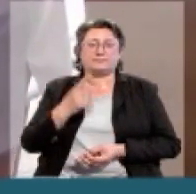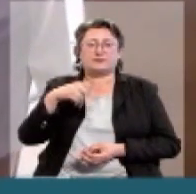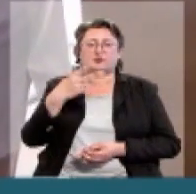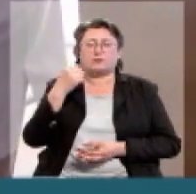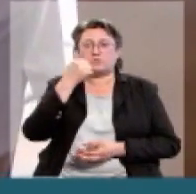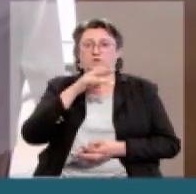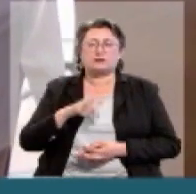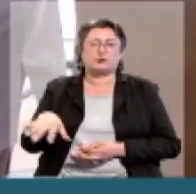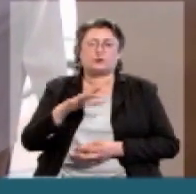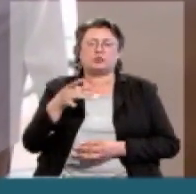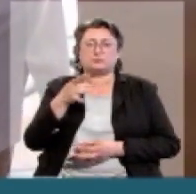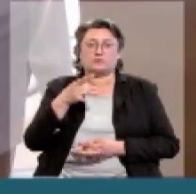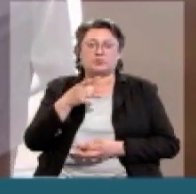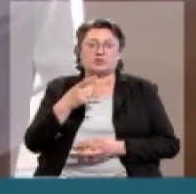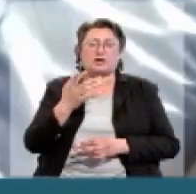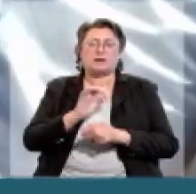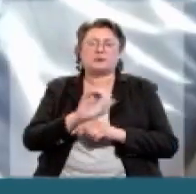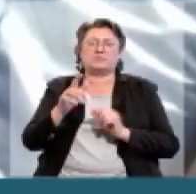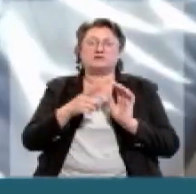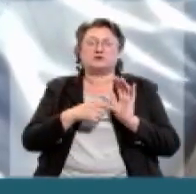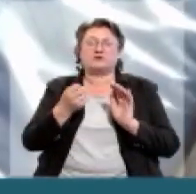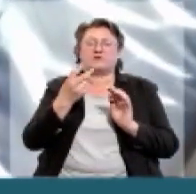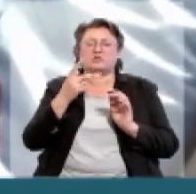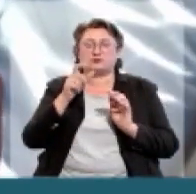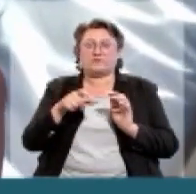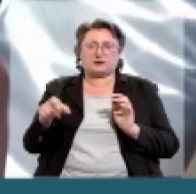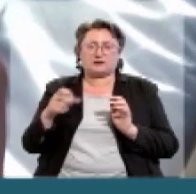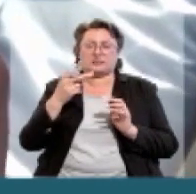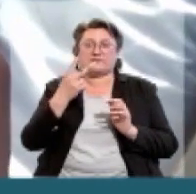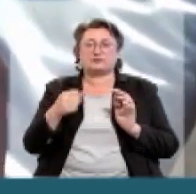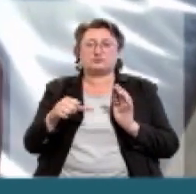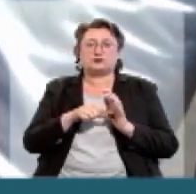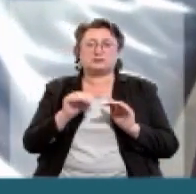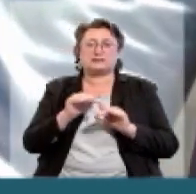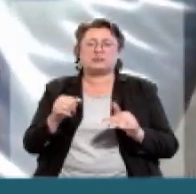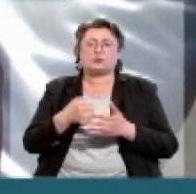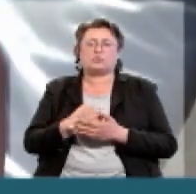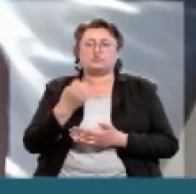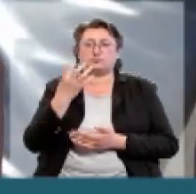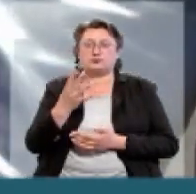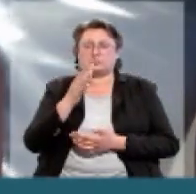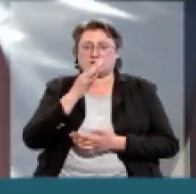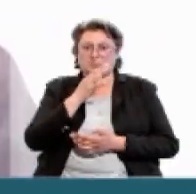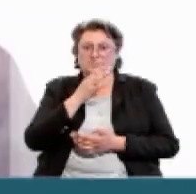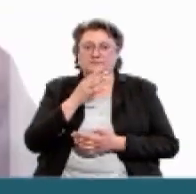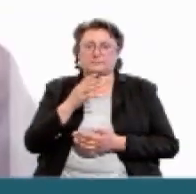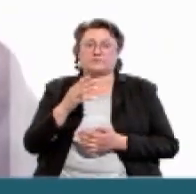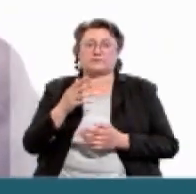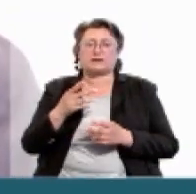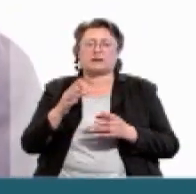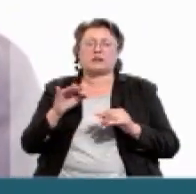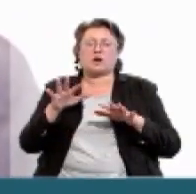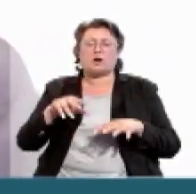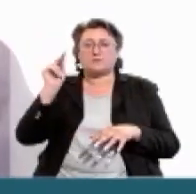2022 жылы республика аумағында 712 адам тамақтан уланған, оның 206-сы 14 жасқа дейінгі балалар. Білім беру